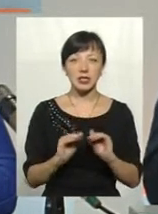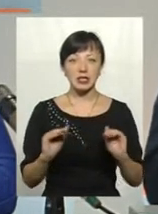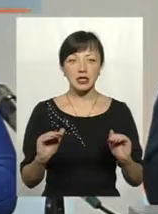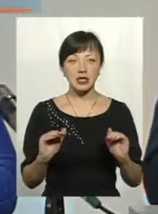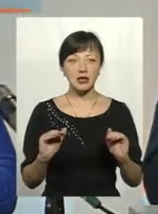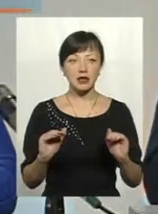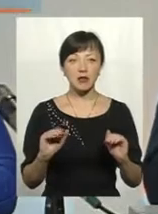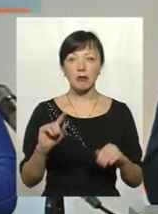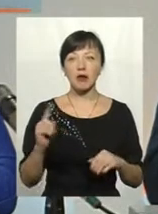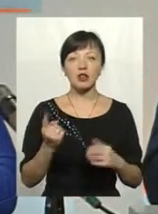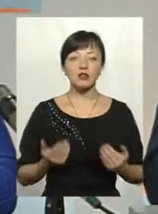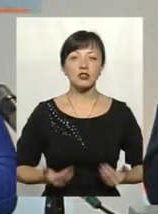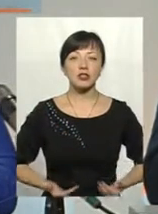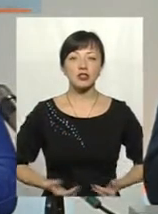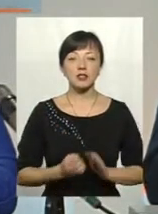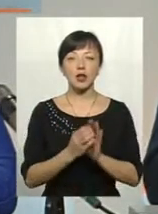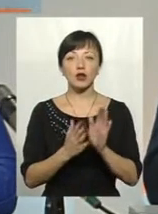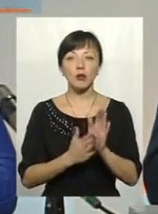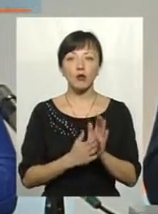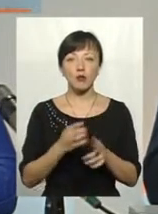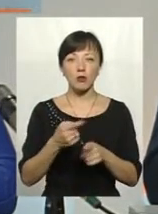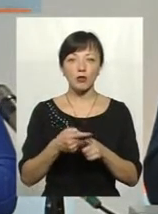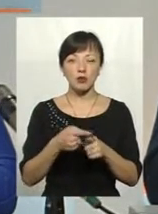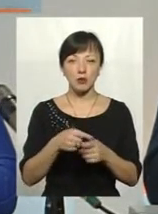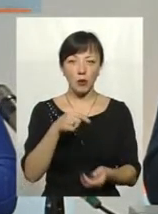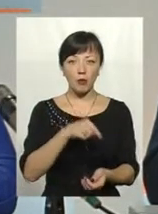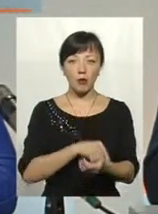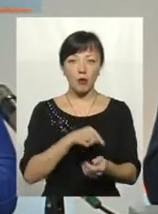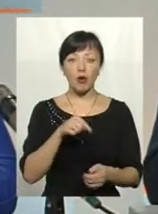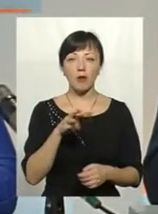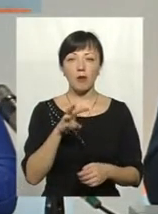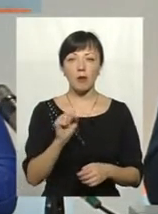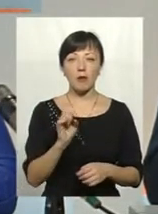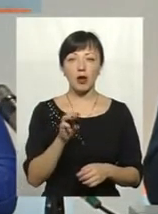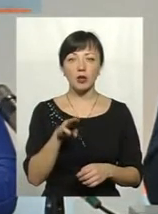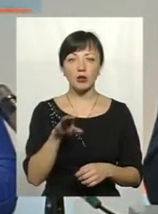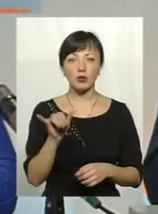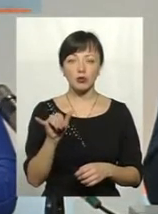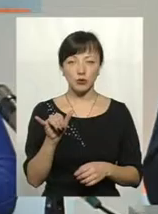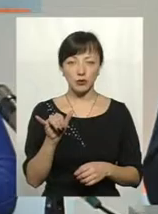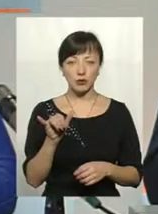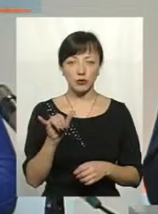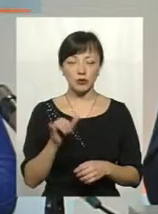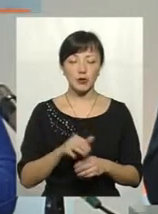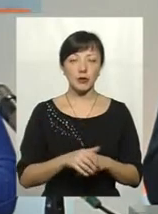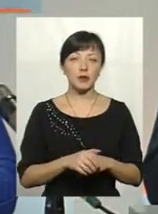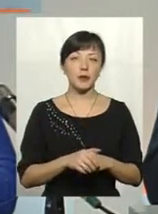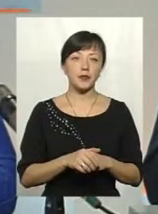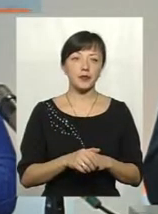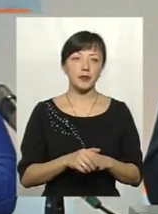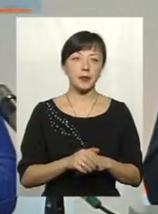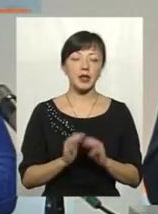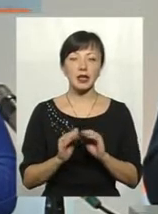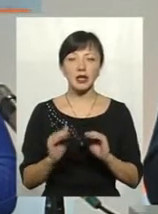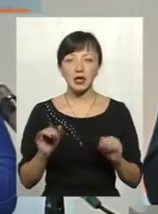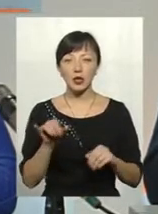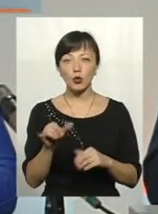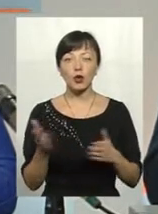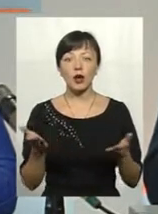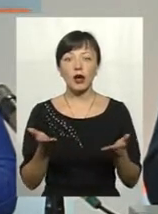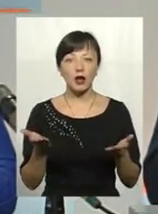вперше в житті встановленою позитивною пробою туберкульозу, так звана віраж туберкульозної проби. Дітки, у